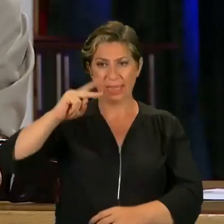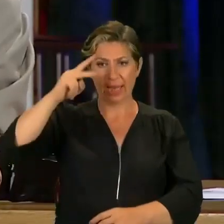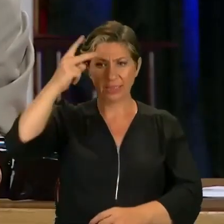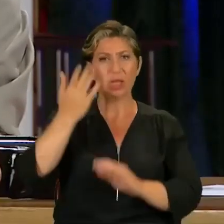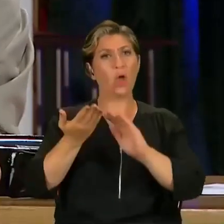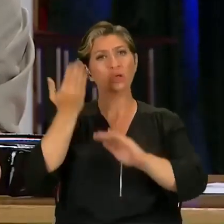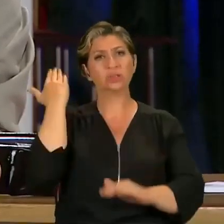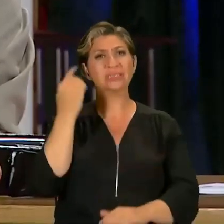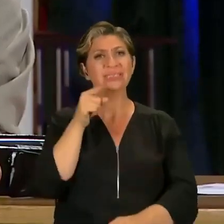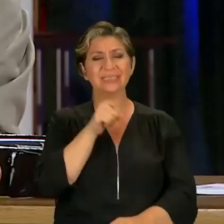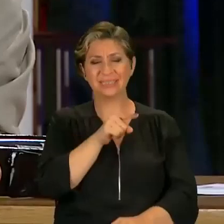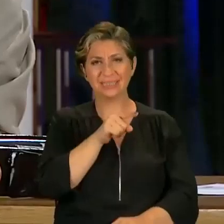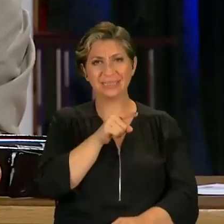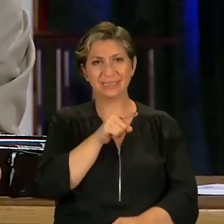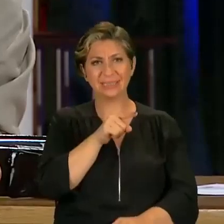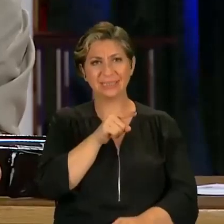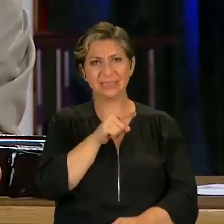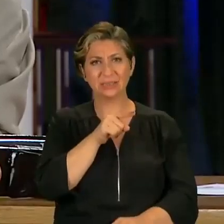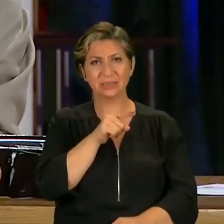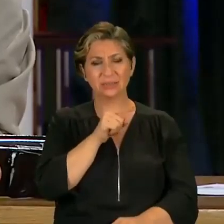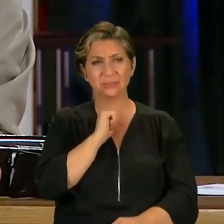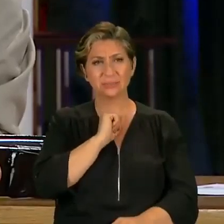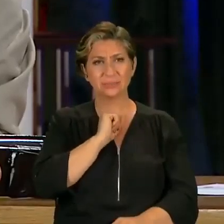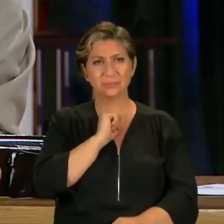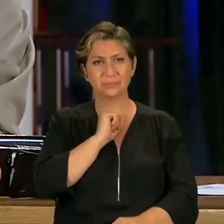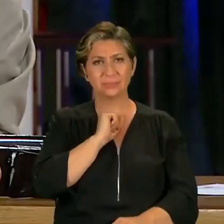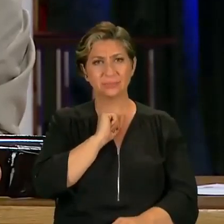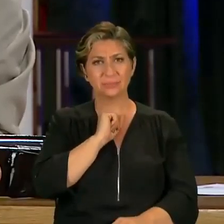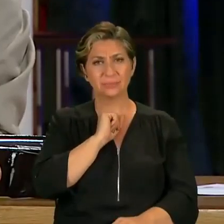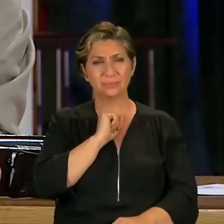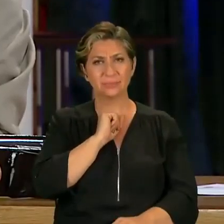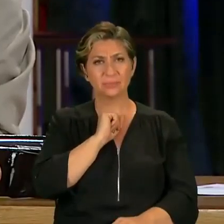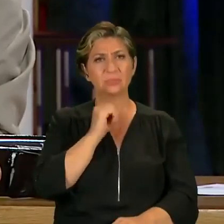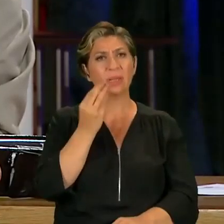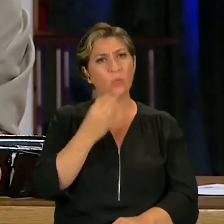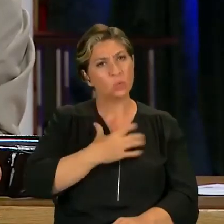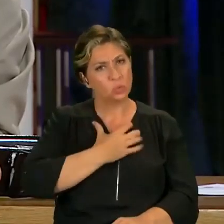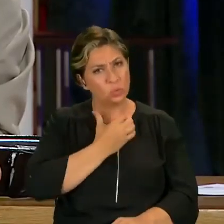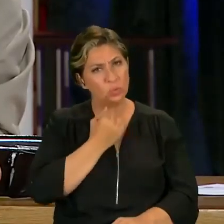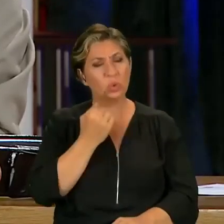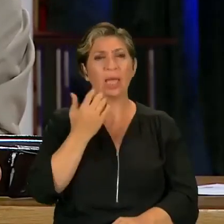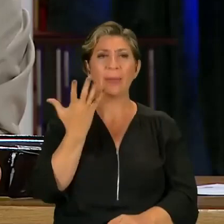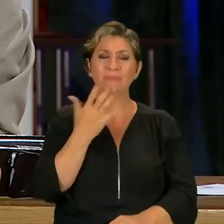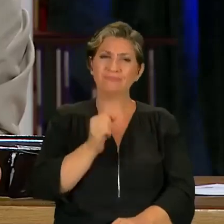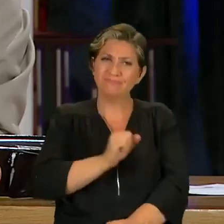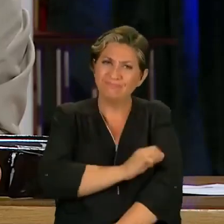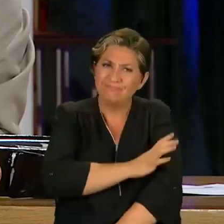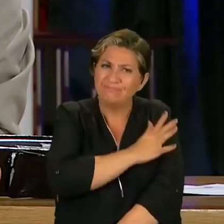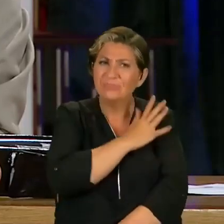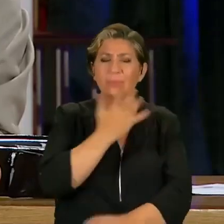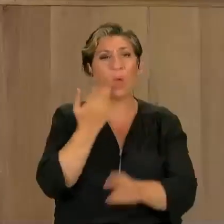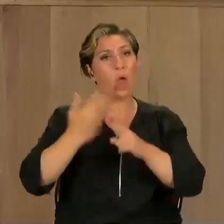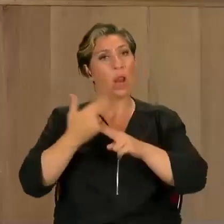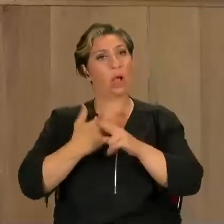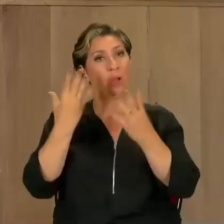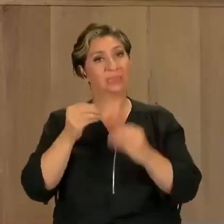kariyerinizden çok öncesinde siz bu çok hem üzücü hem dramatik hem de